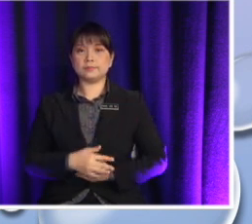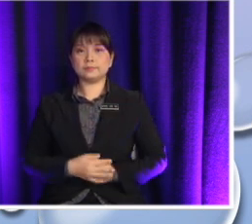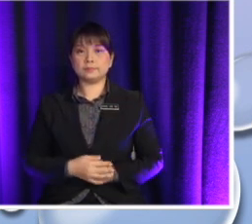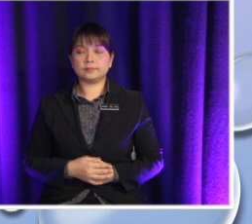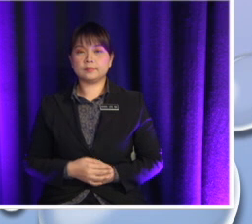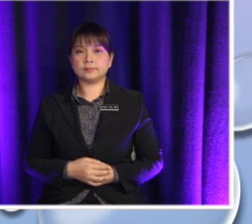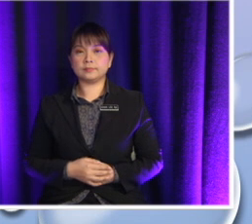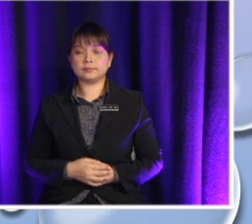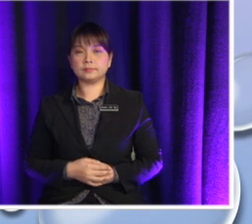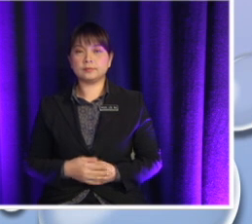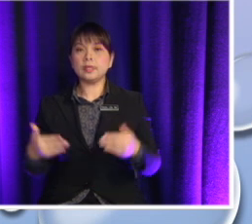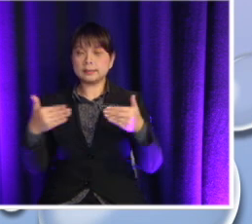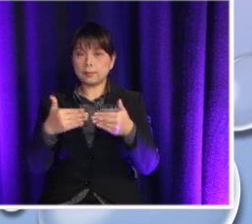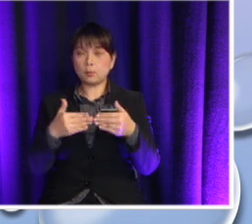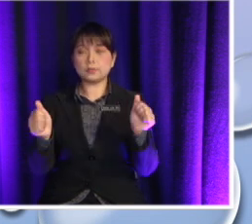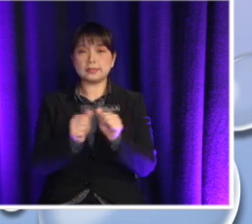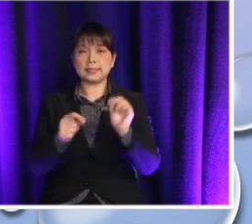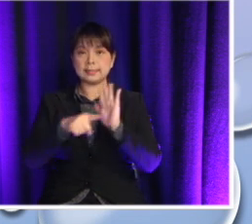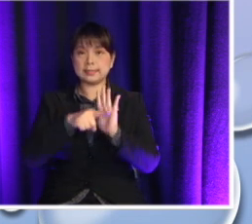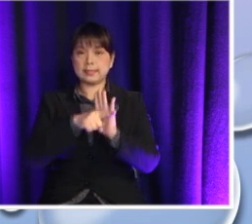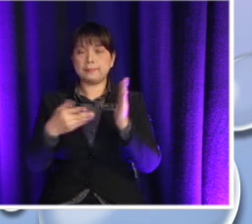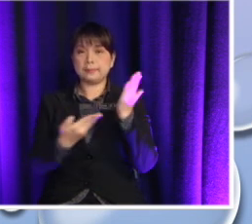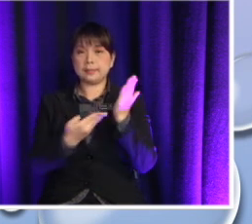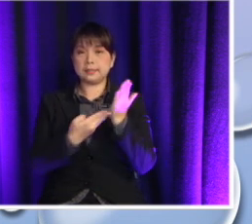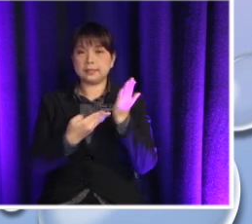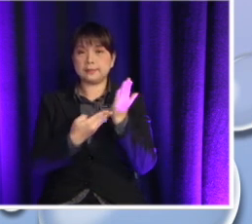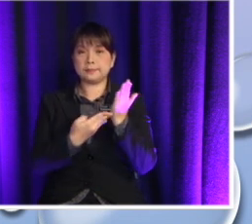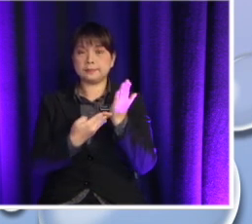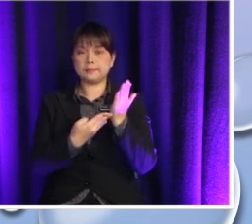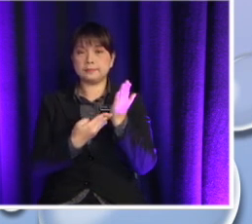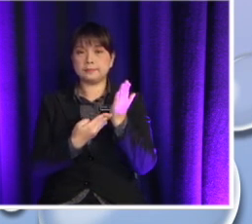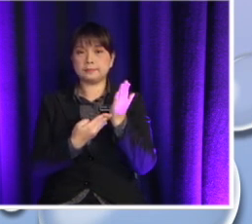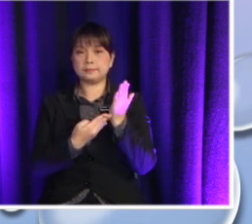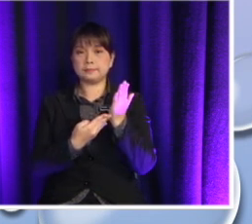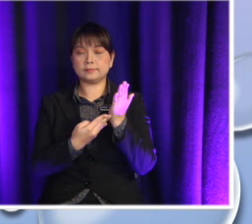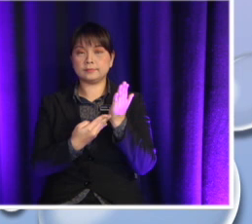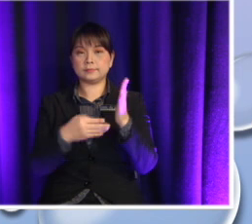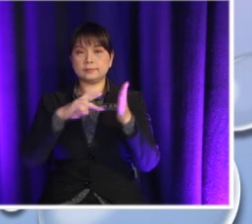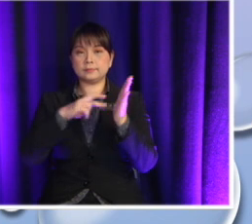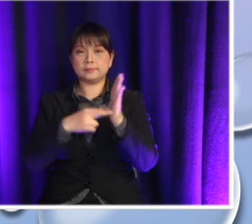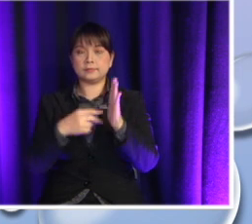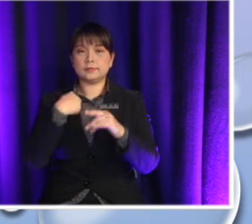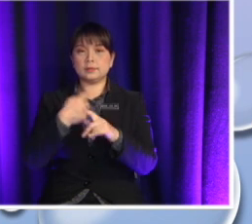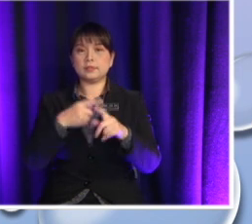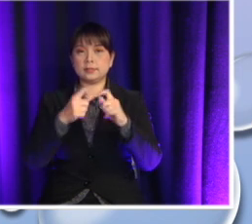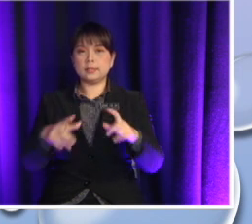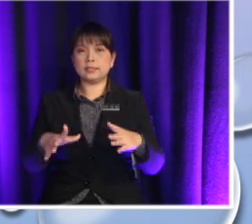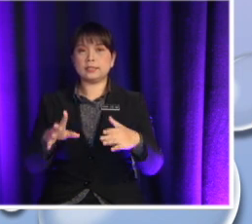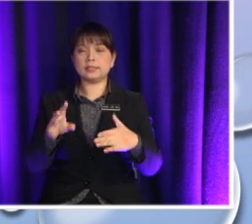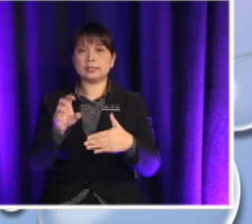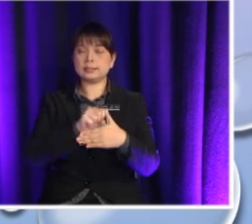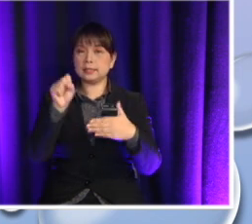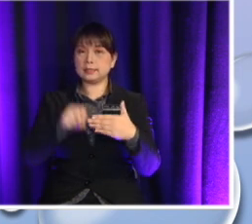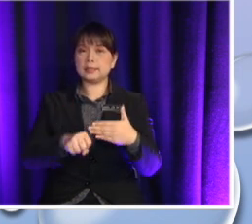dengan negatif. Sambung dengan negatif bateri. Okey. Okey, maksudnya kita dah selesailah yang ni.